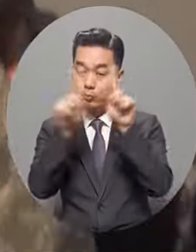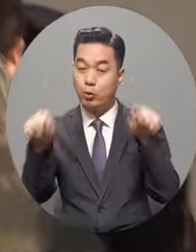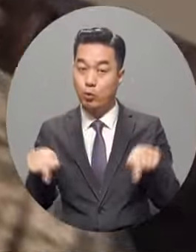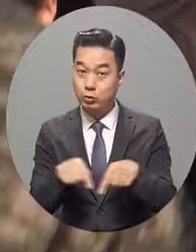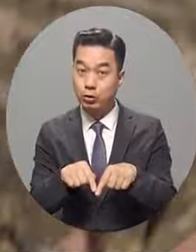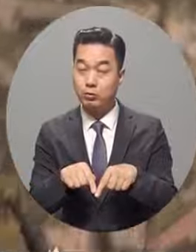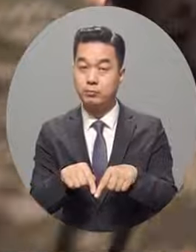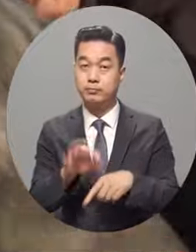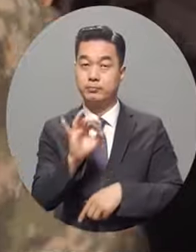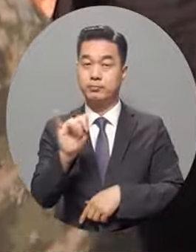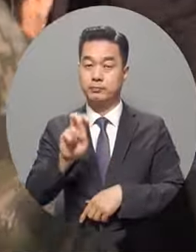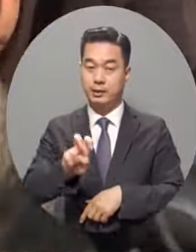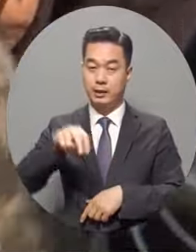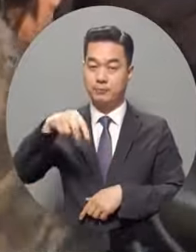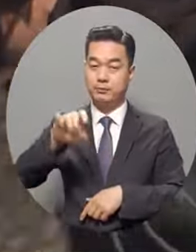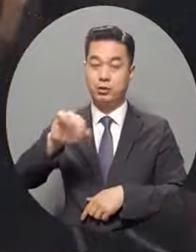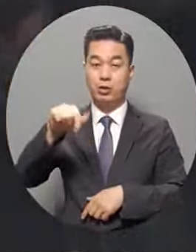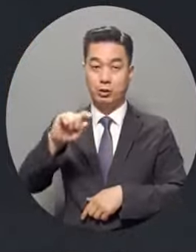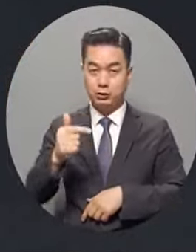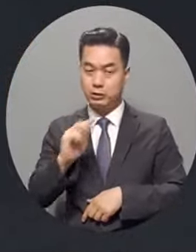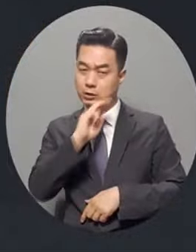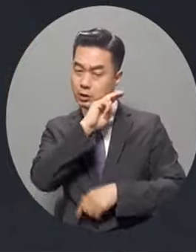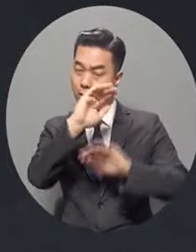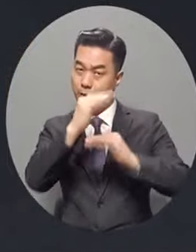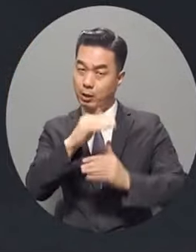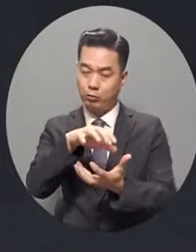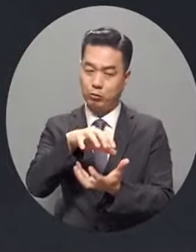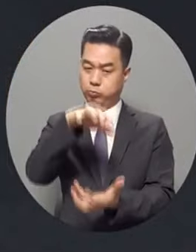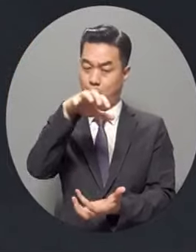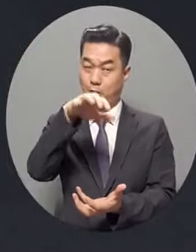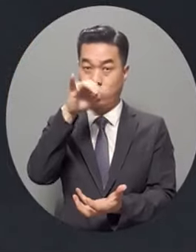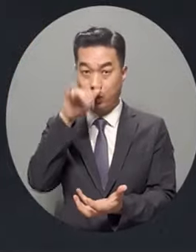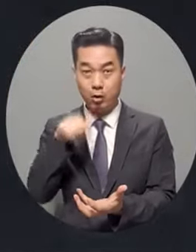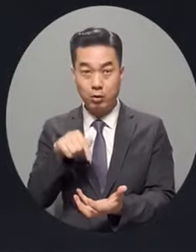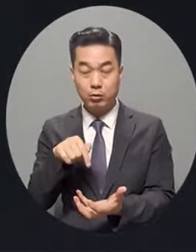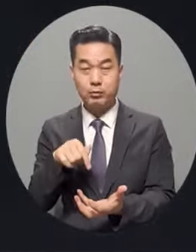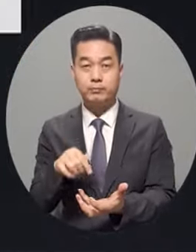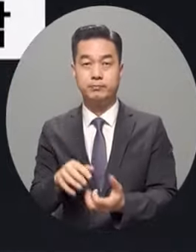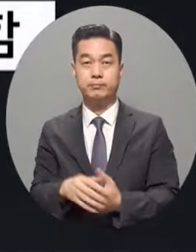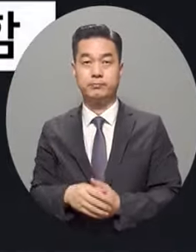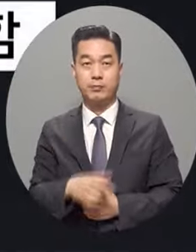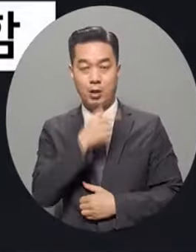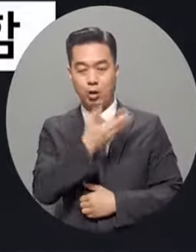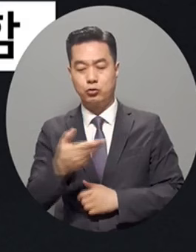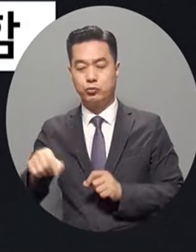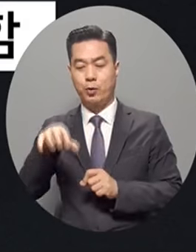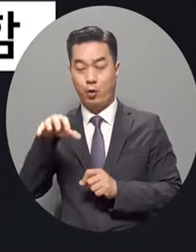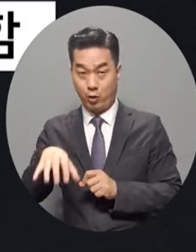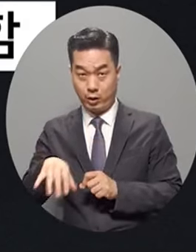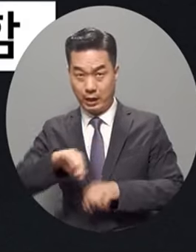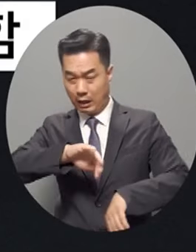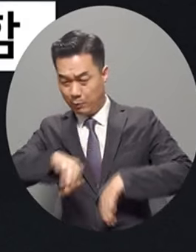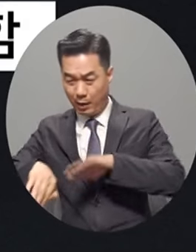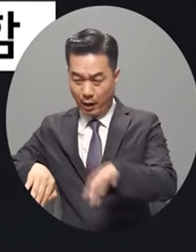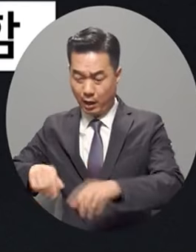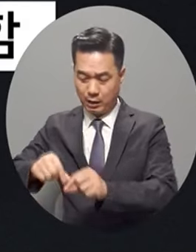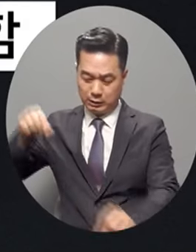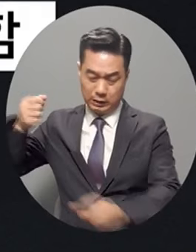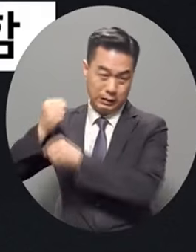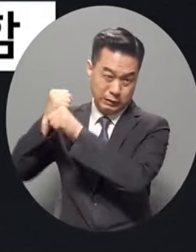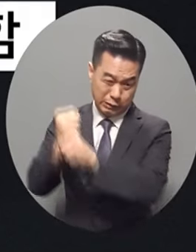임성근 사단장의 혐의 내용이 더 늘었습니다 수변에 내려가 수프를 해치고 찔러 보아야